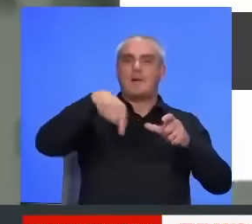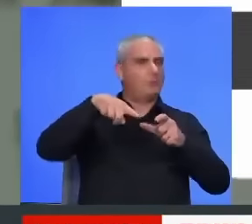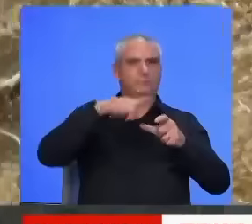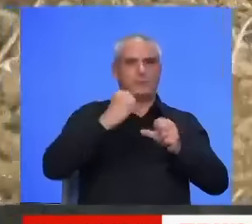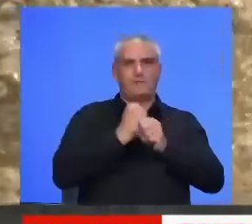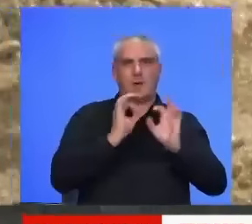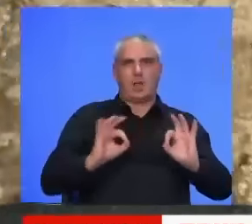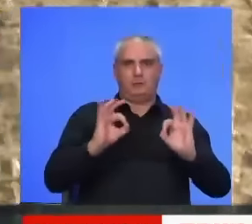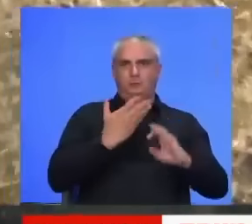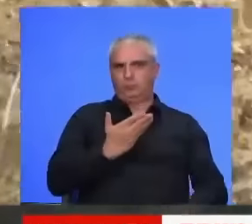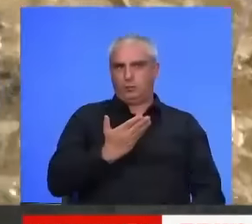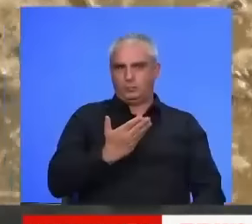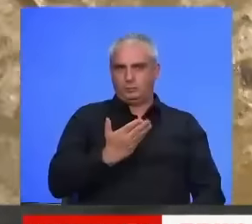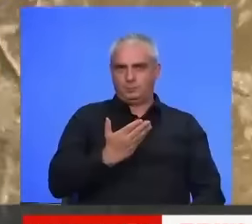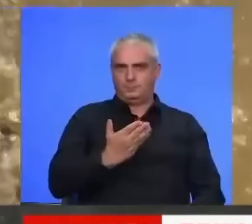קרה.